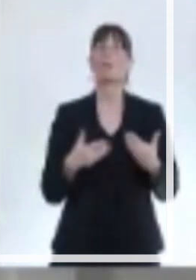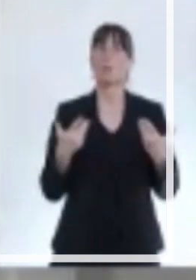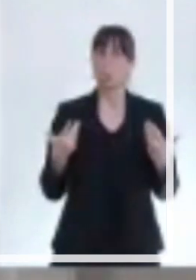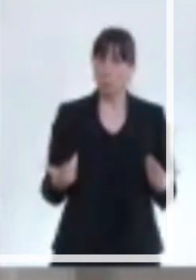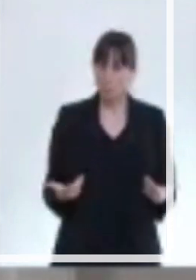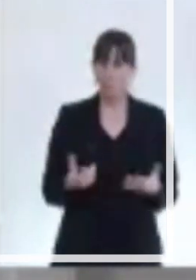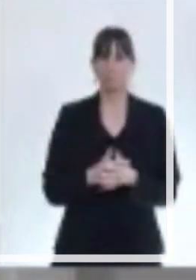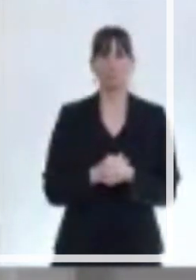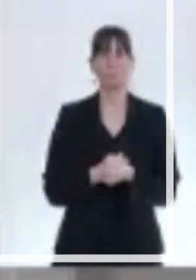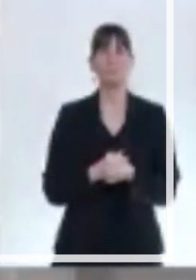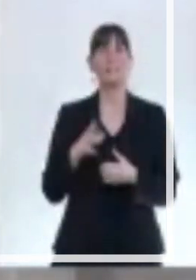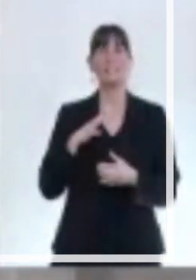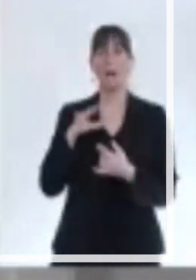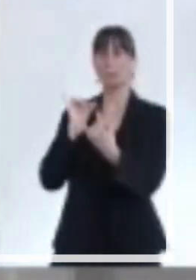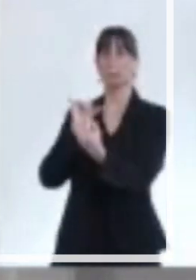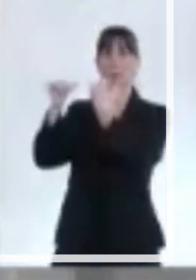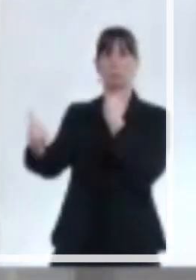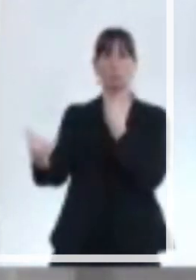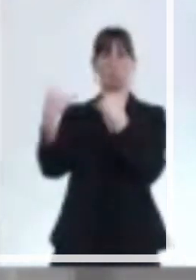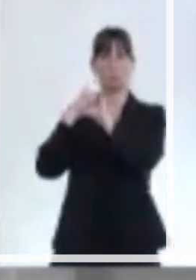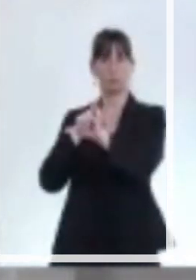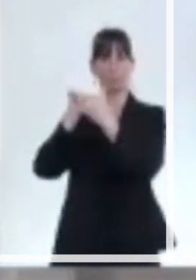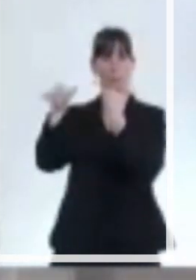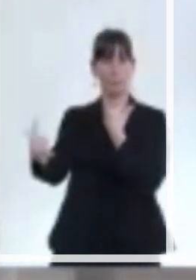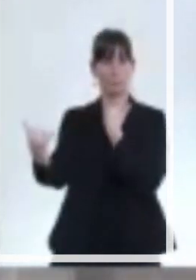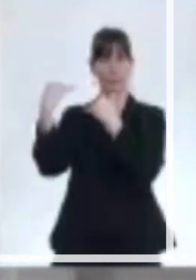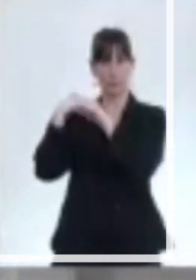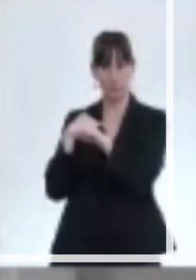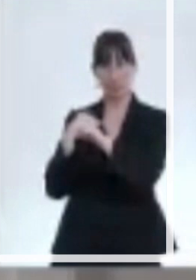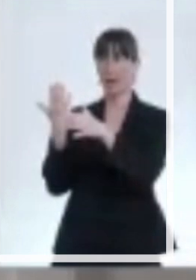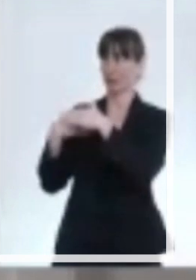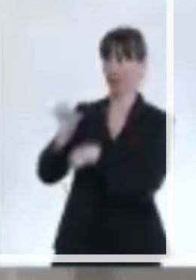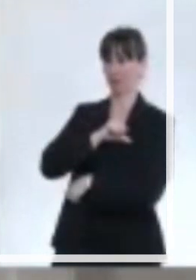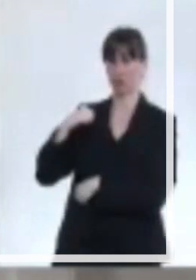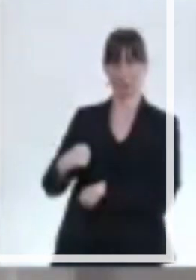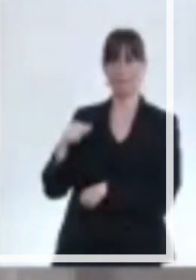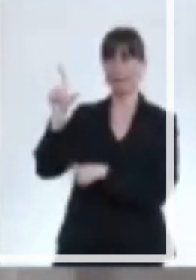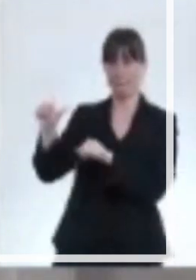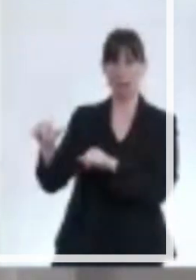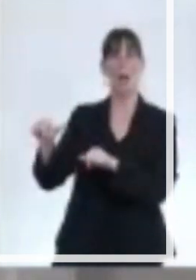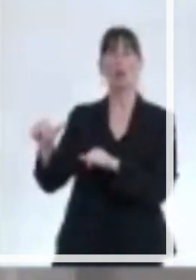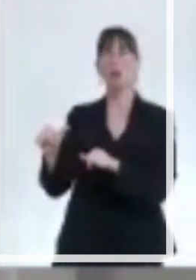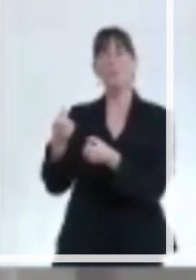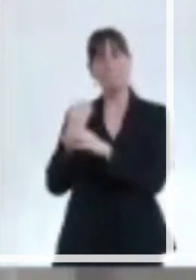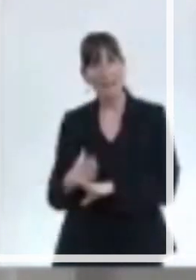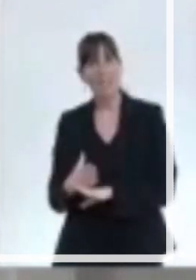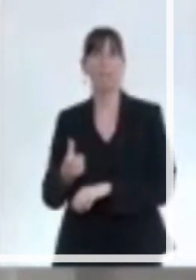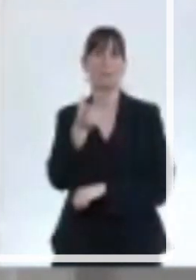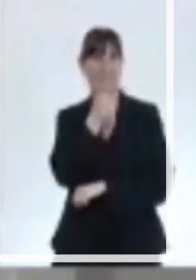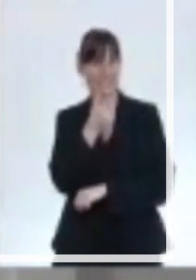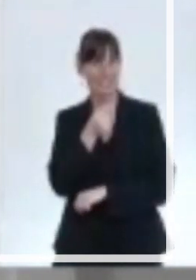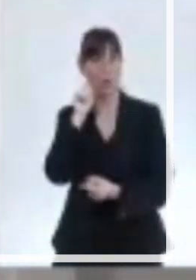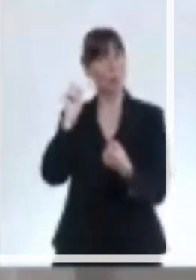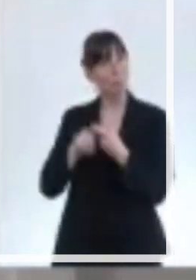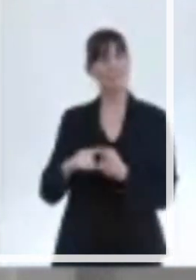et intensifs entre la france et la chine a été mise en place de manière à faciliter les entrées des masques sur le